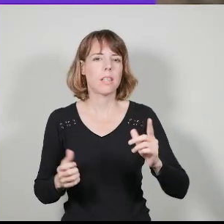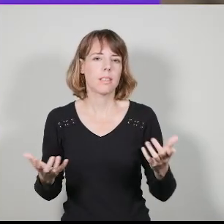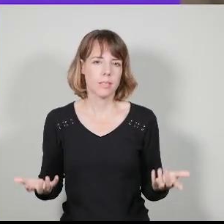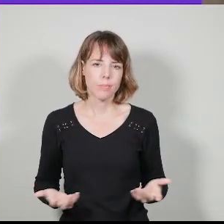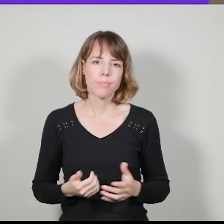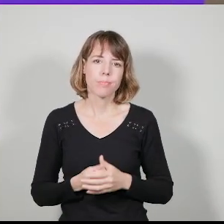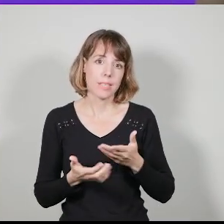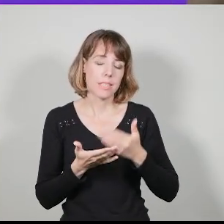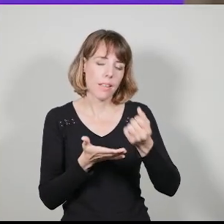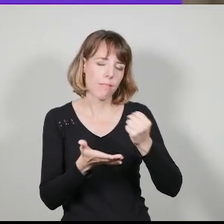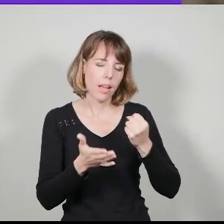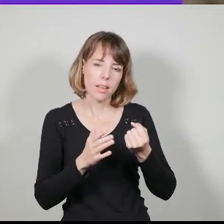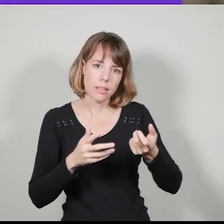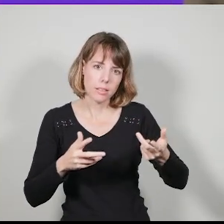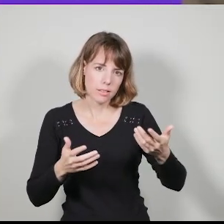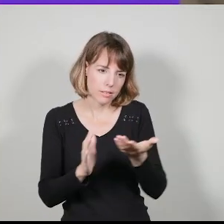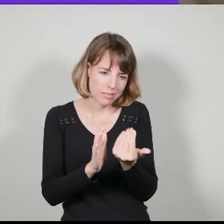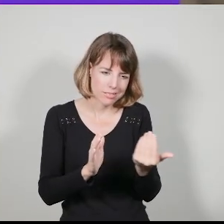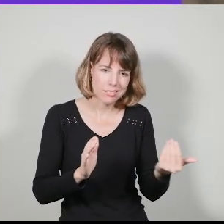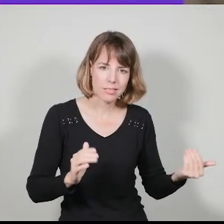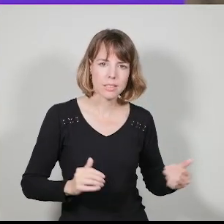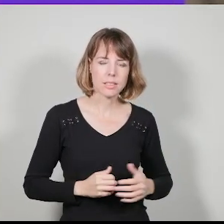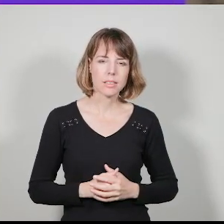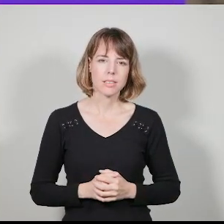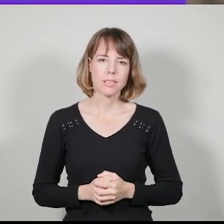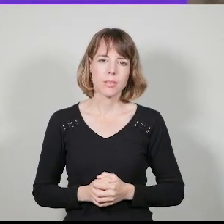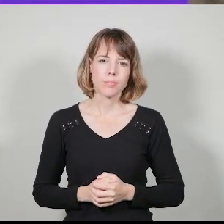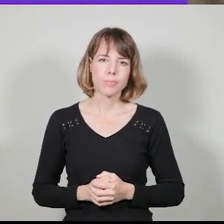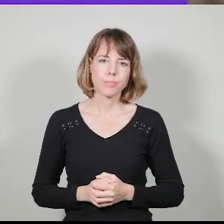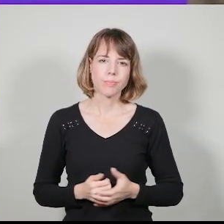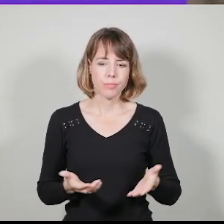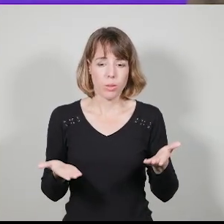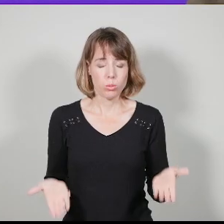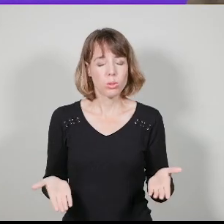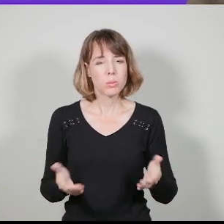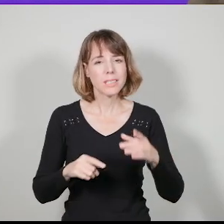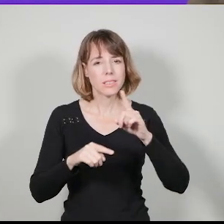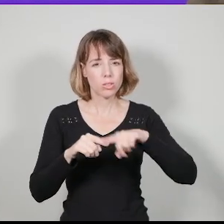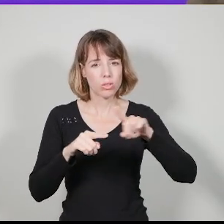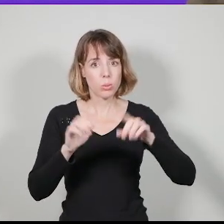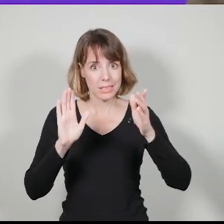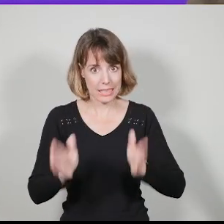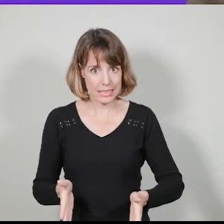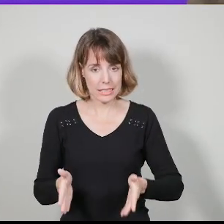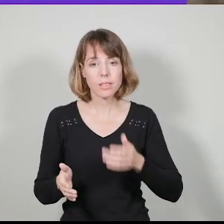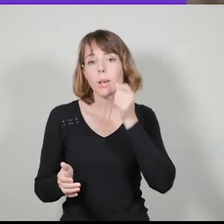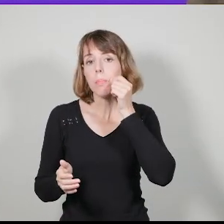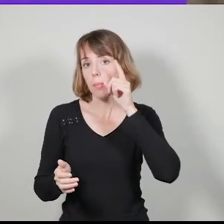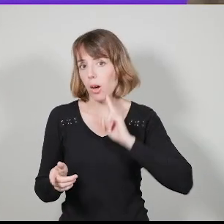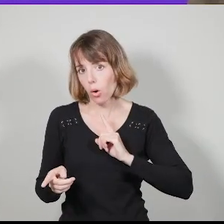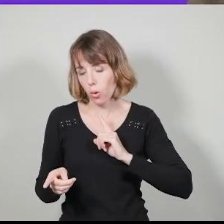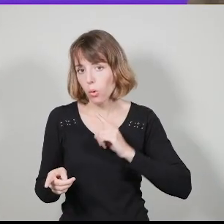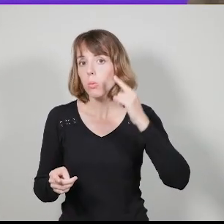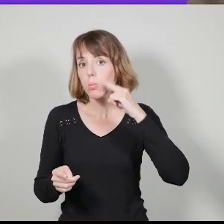quelque chose qui me tient à cœur, c'est de dire, voilà, aujourd'hui, les décisions qui sont prises par les parents, en tous les cas, des enfants en